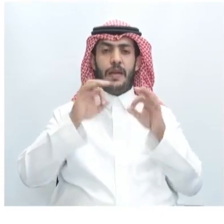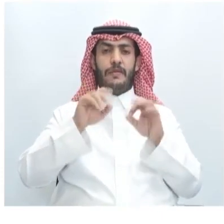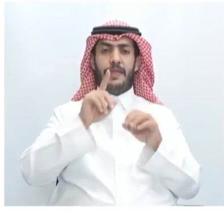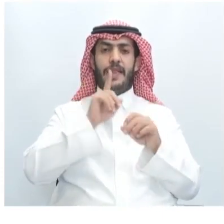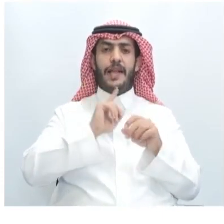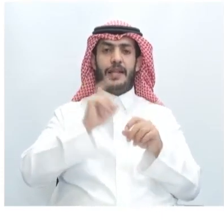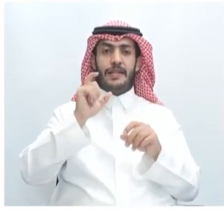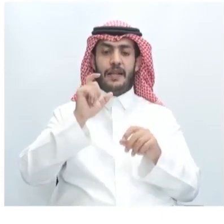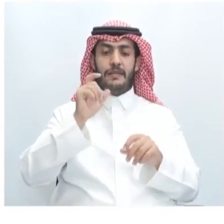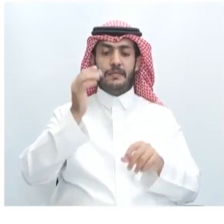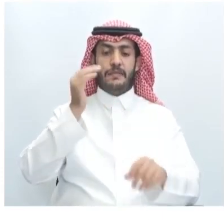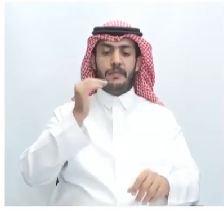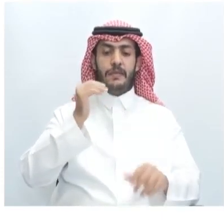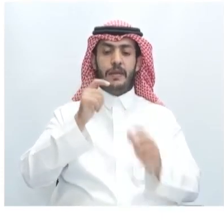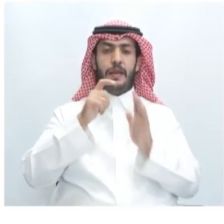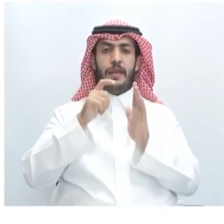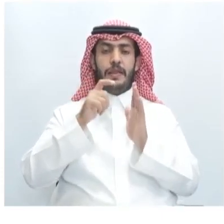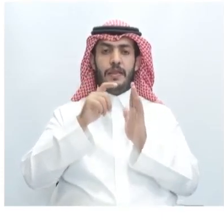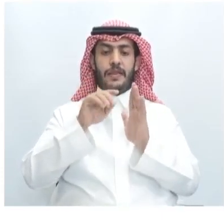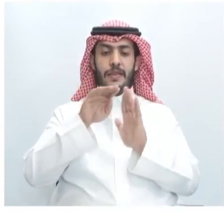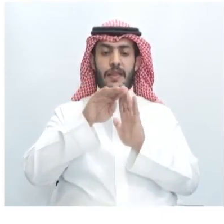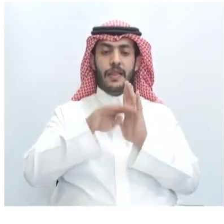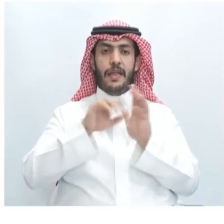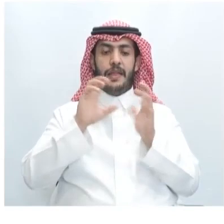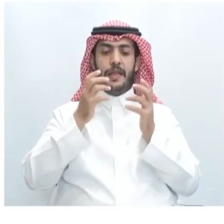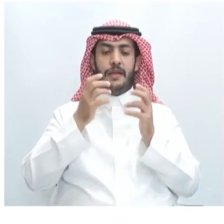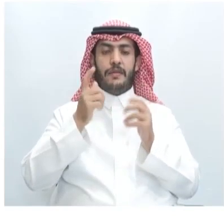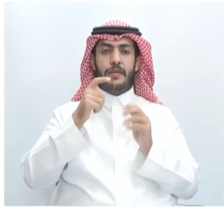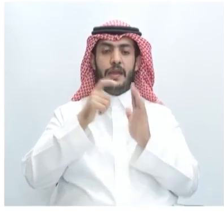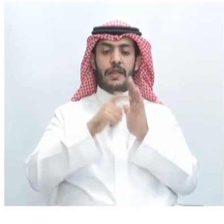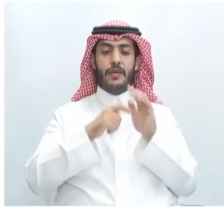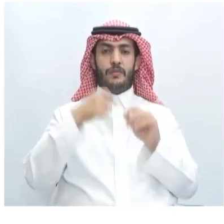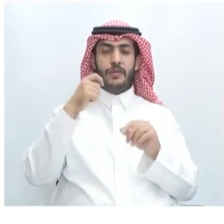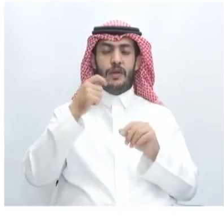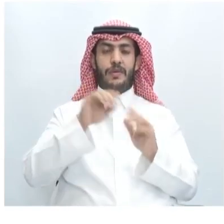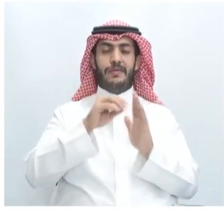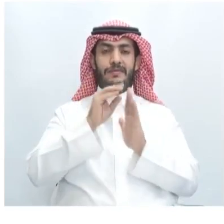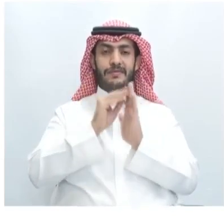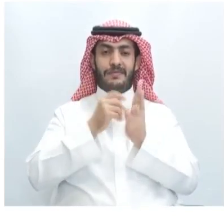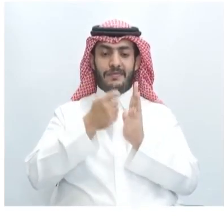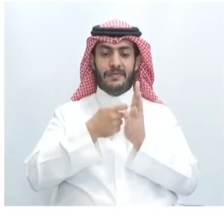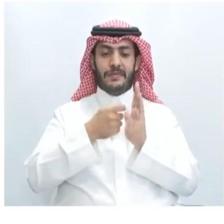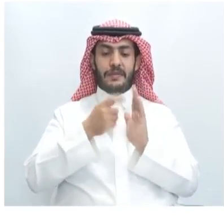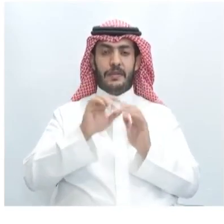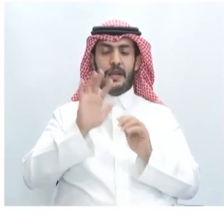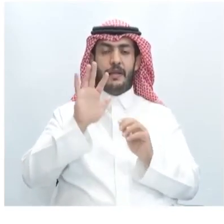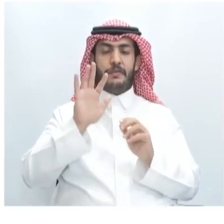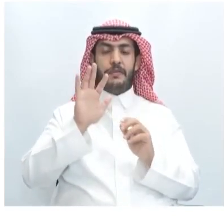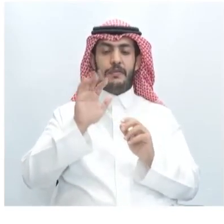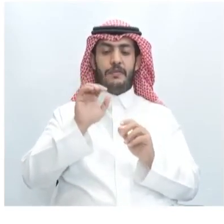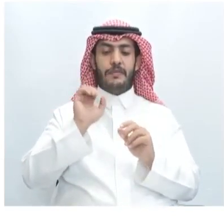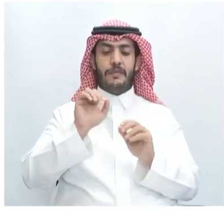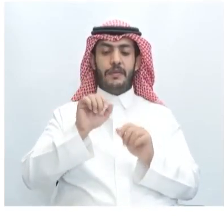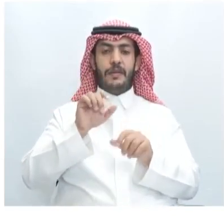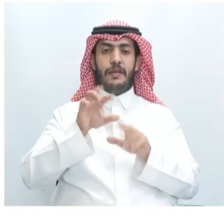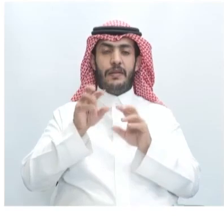التاريخ الاسلامي ايضا تنظيم الاداري الامر الرابع النظام الوزاره والدواوين الامر الخامس وهو